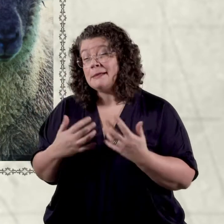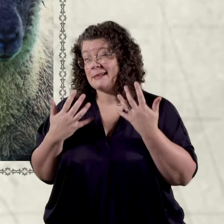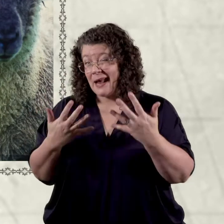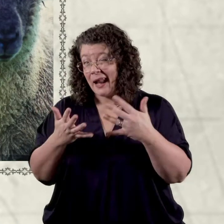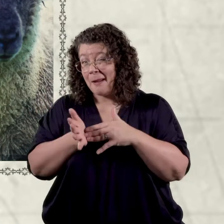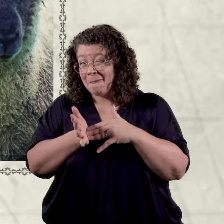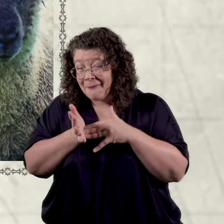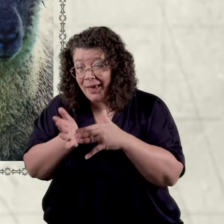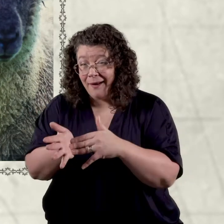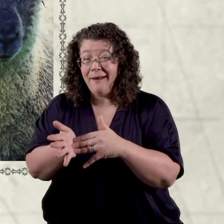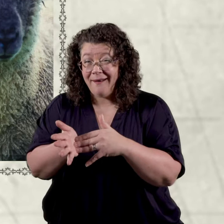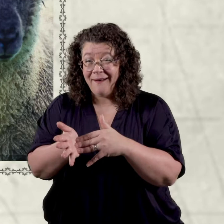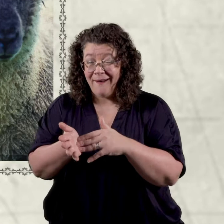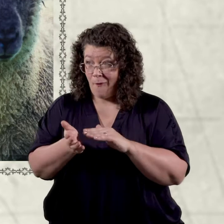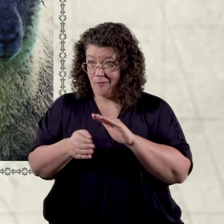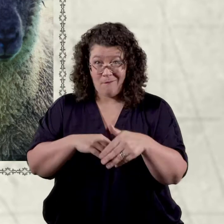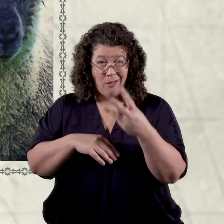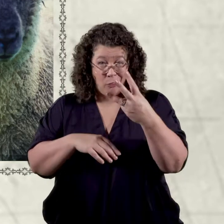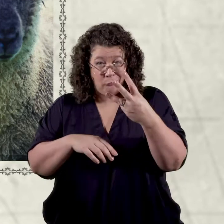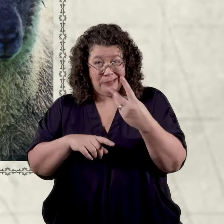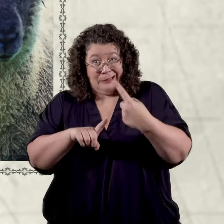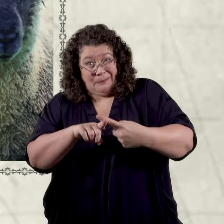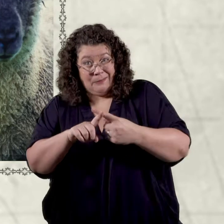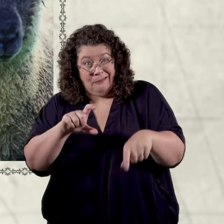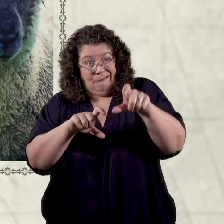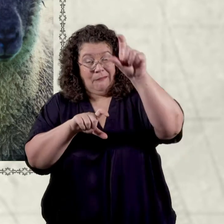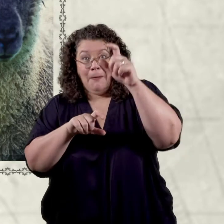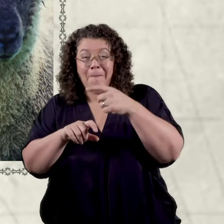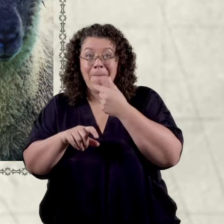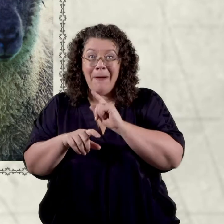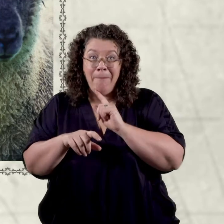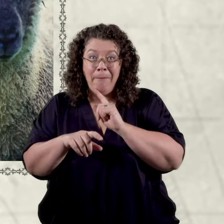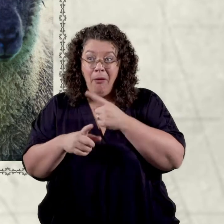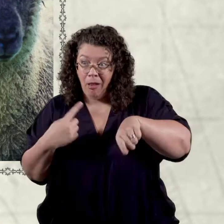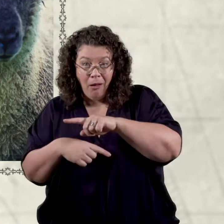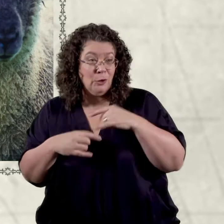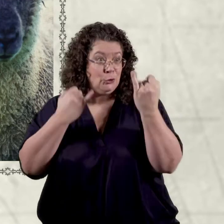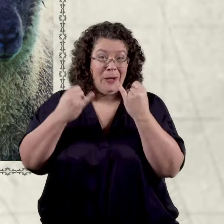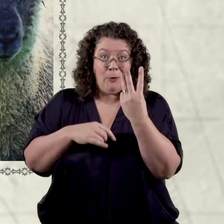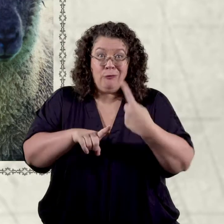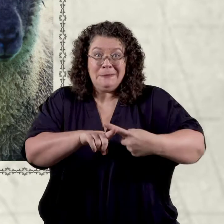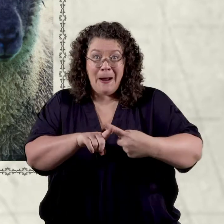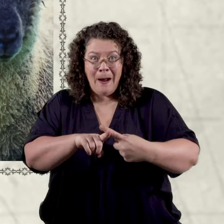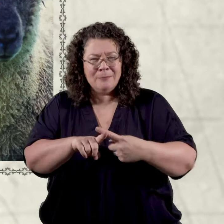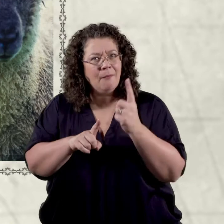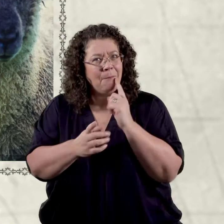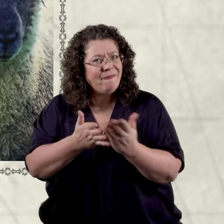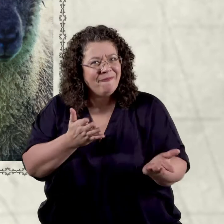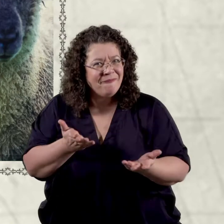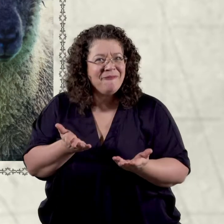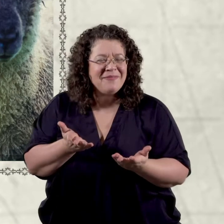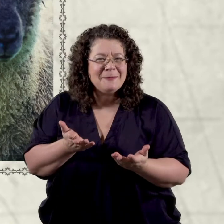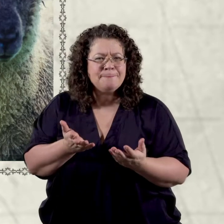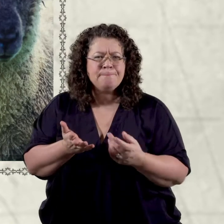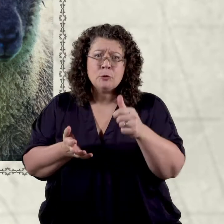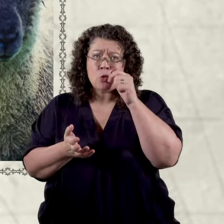miliwn. Mae hynny bron 2 gwaith yn fwy na faint o bobl sy'n byw yma. Anghredadwy. Ydych chi'n gwybod